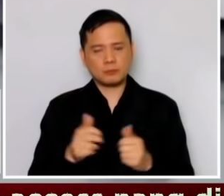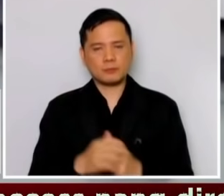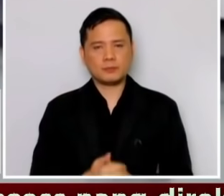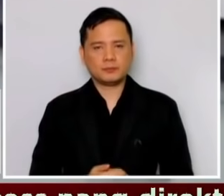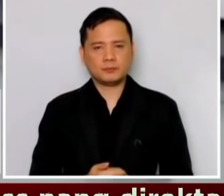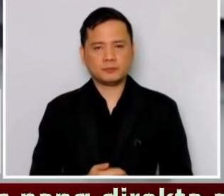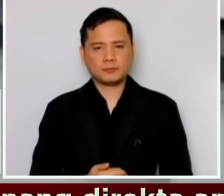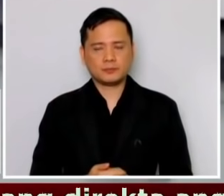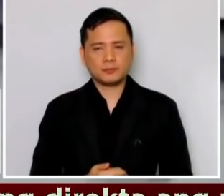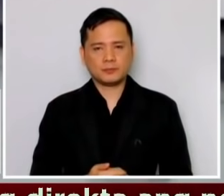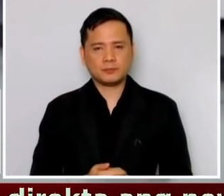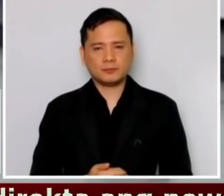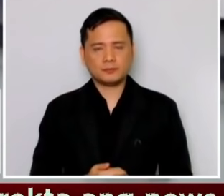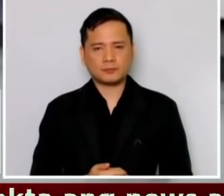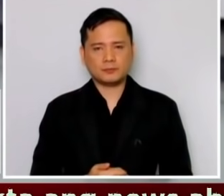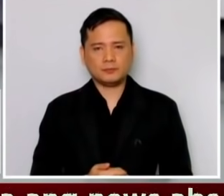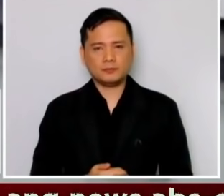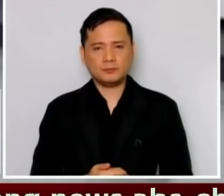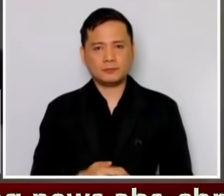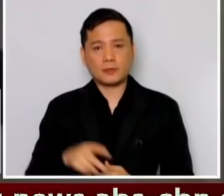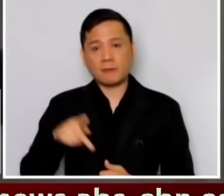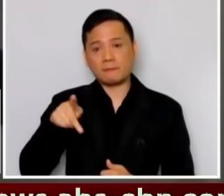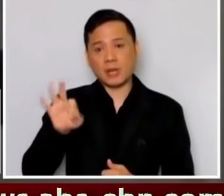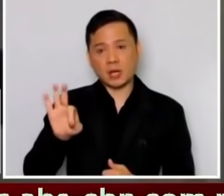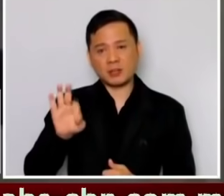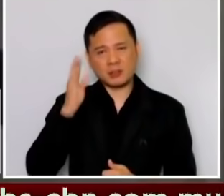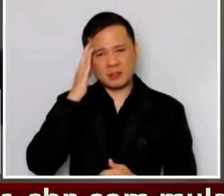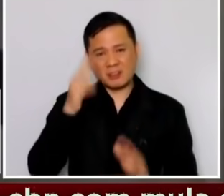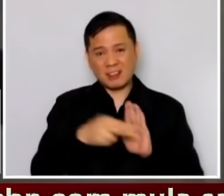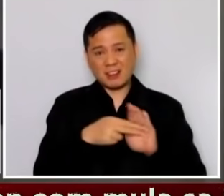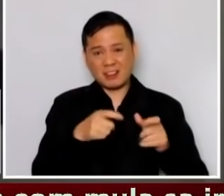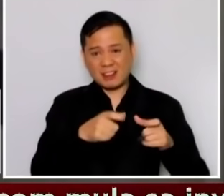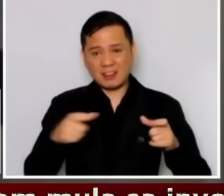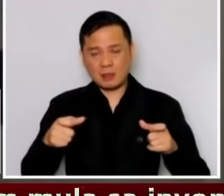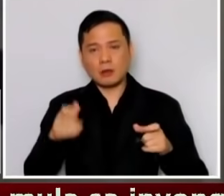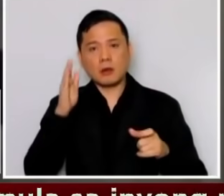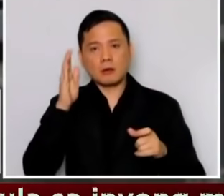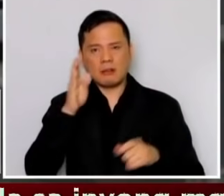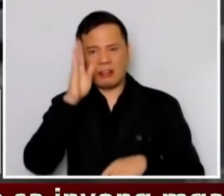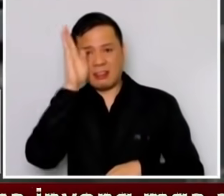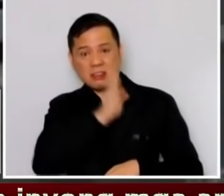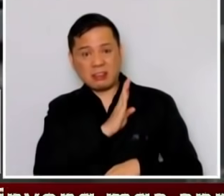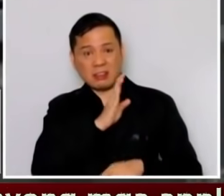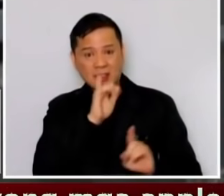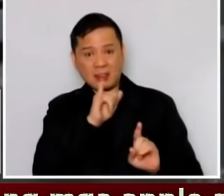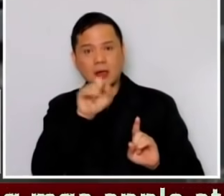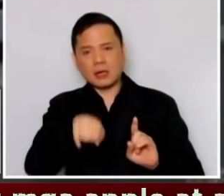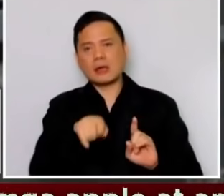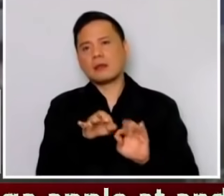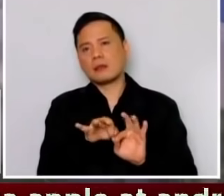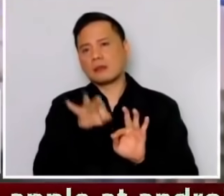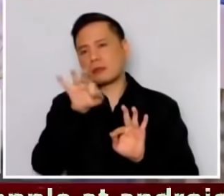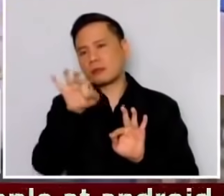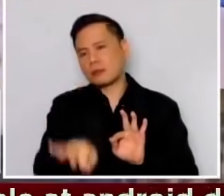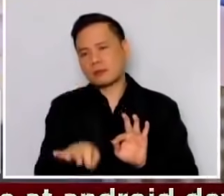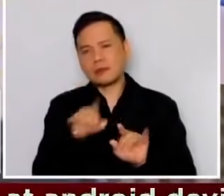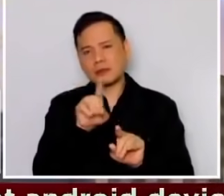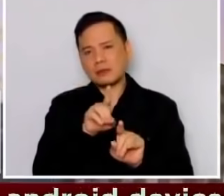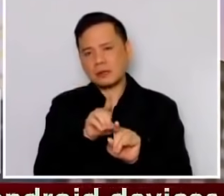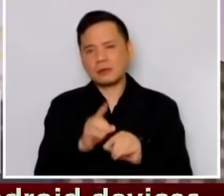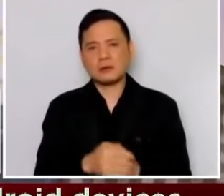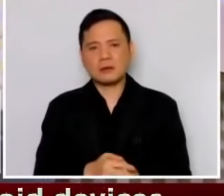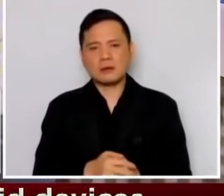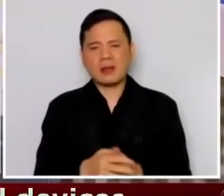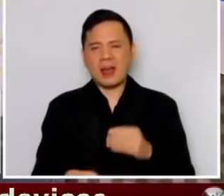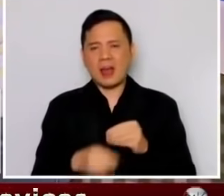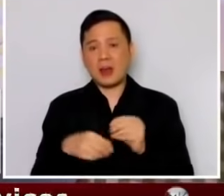Kasabay nito, pinalawig pa ng Pfizer ang shelf life ng ilan sa kanilang mga expired na bakuna na dagdag na 3 buwan.